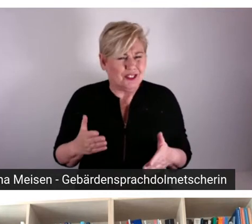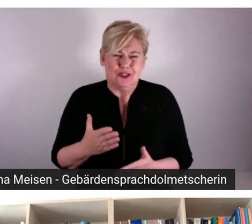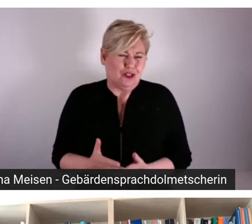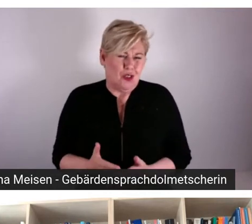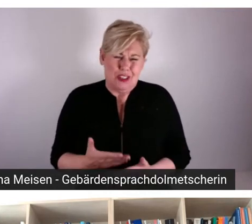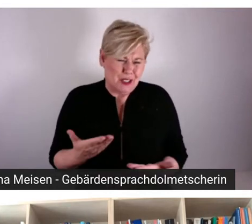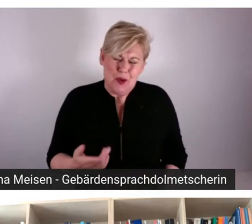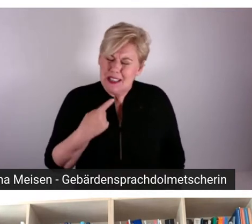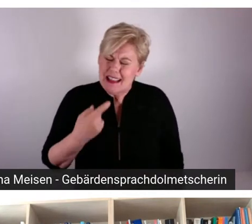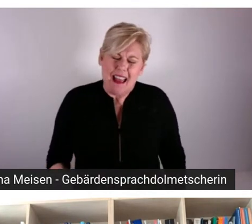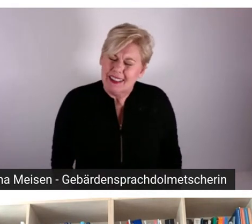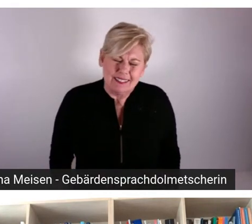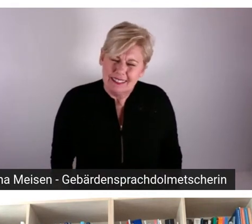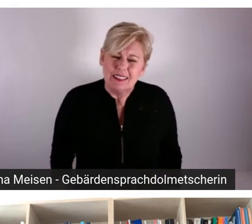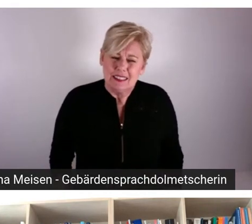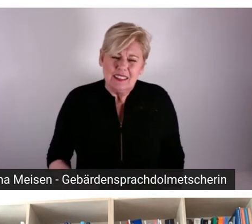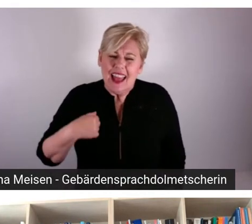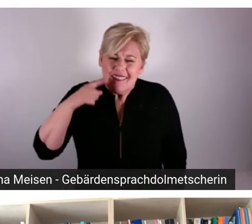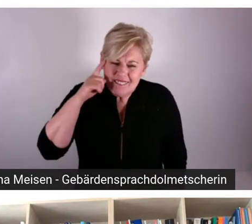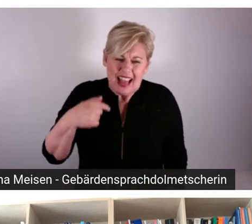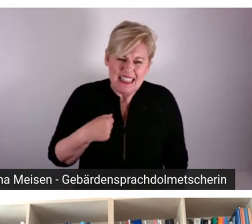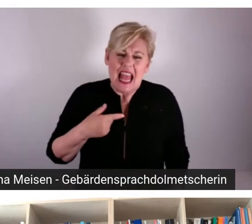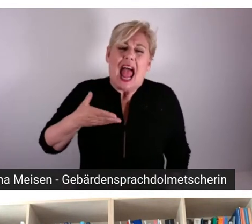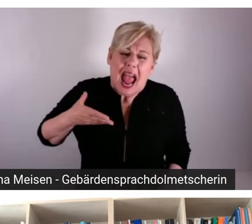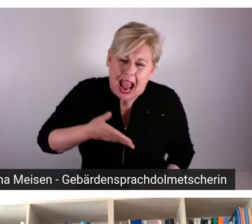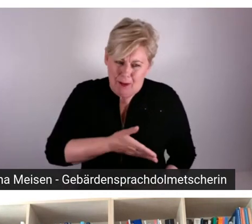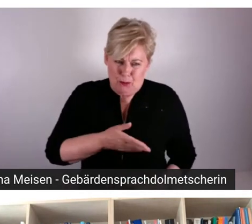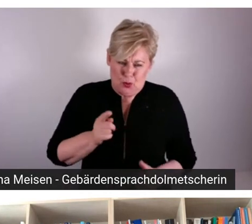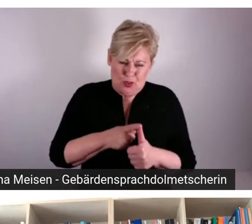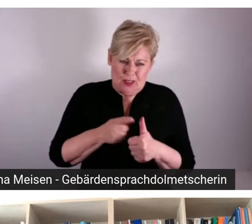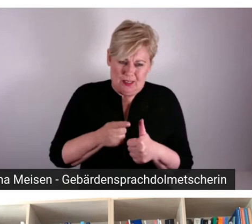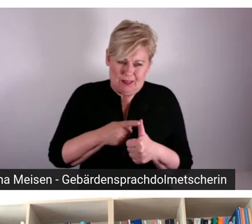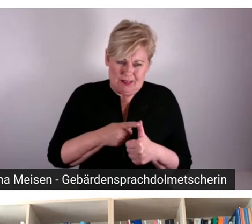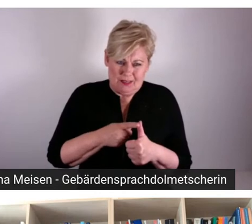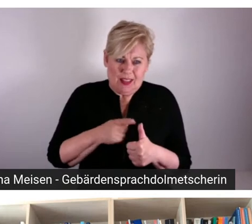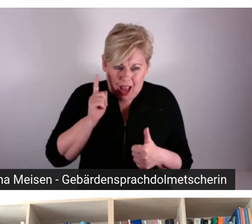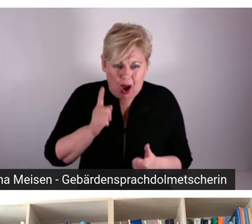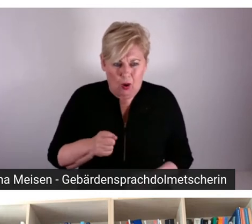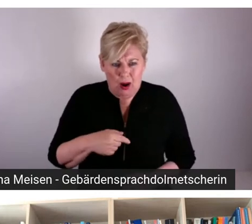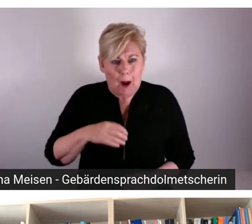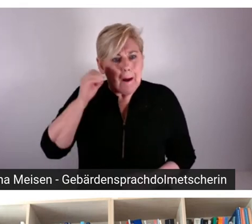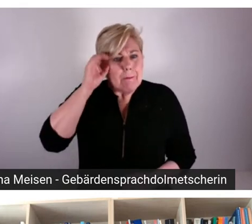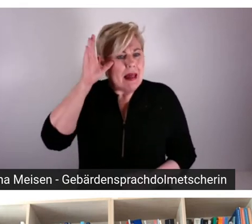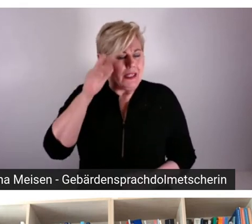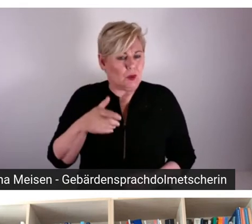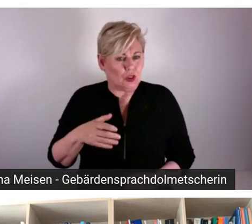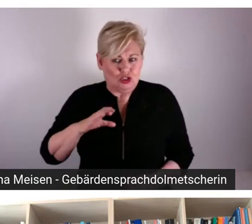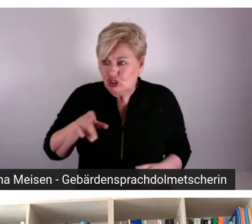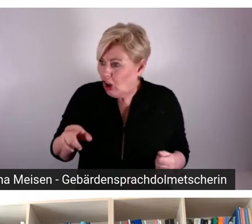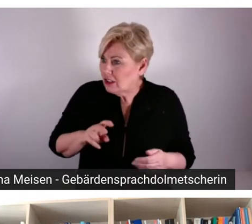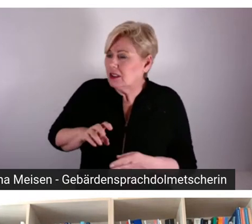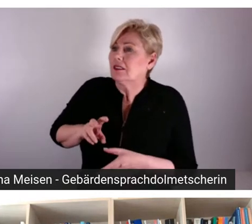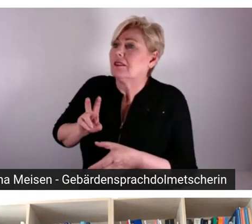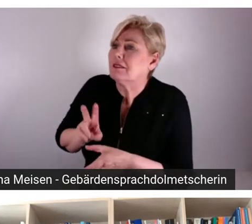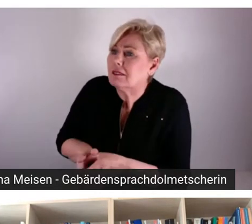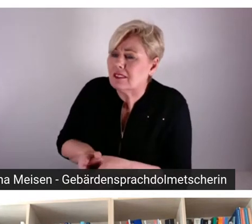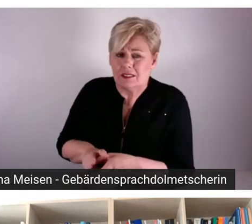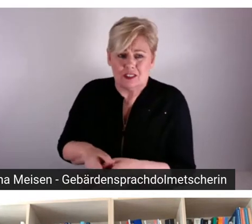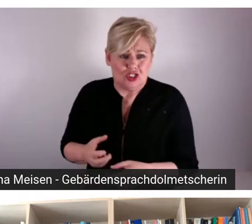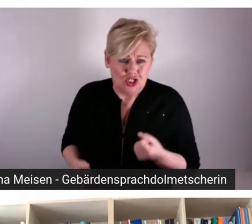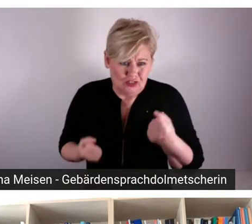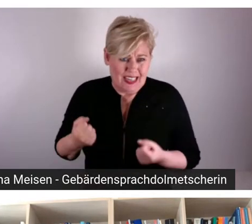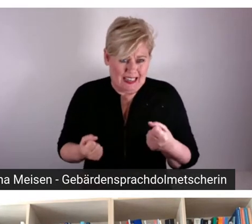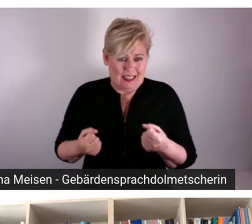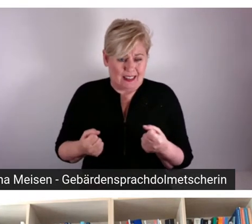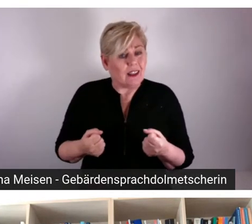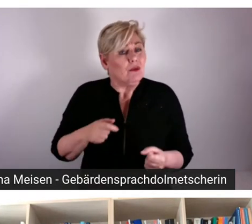es ist gerade die Armut, so wie sie ist, die die Wahrnehmung auch der gegebenen Bildungschancen massiv behindert. Deswegen ist Geld